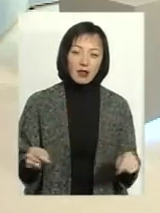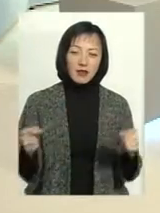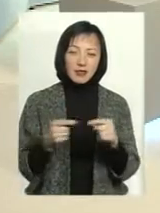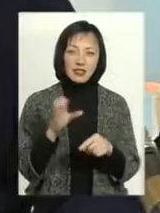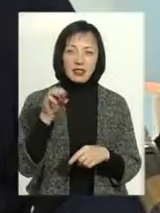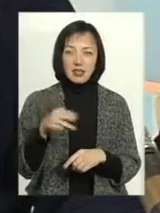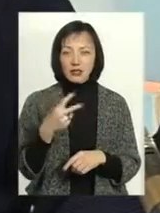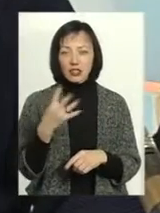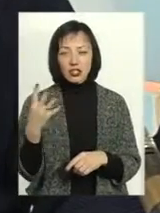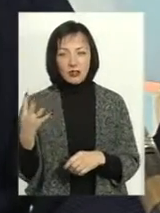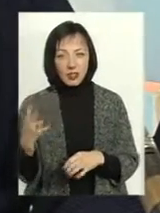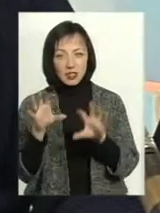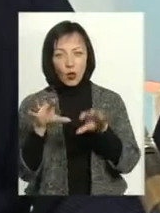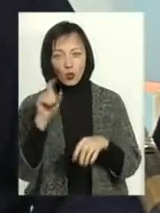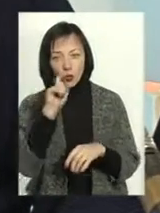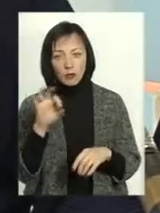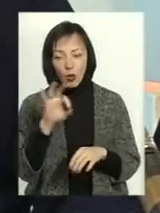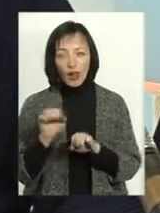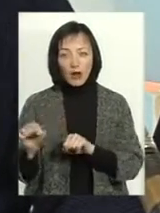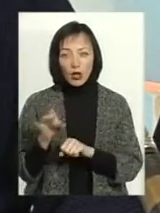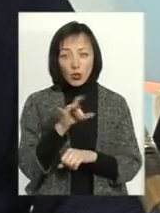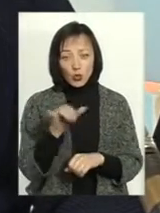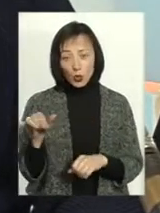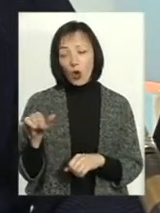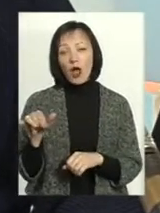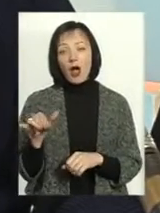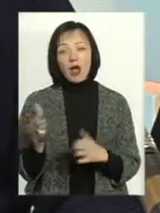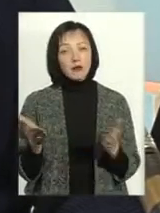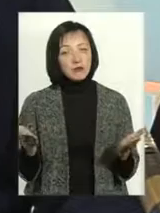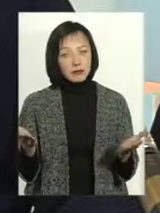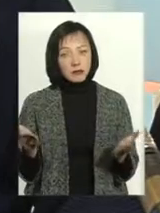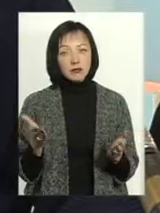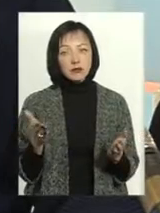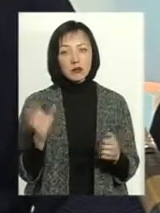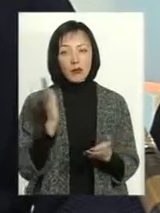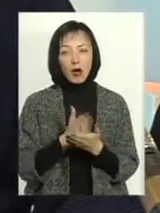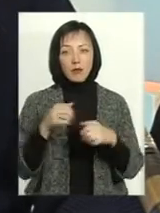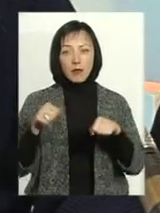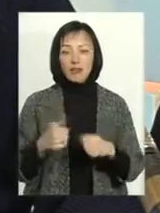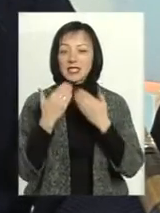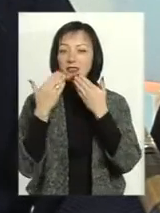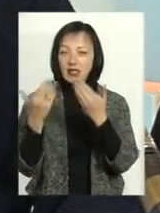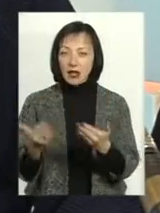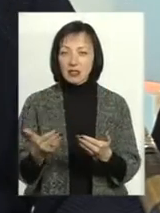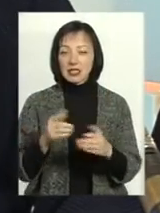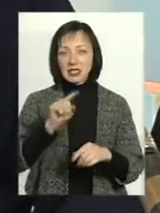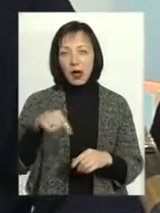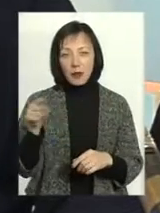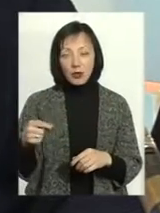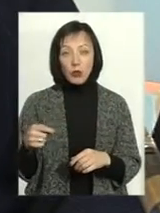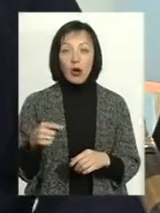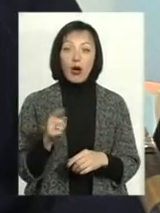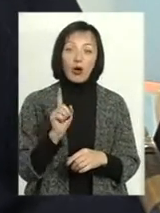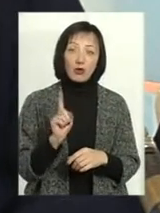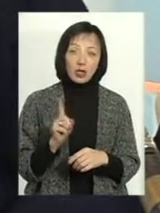статті 24 Закону України про адвокатуру та адвокатську діяльність, про те, що вони мають право звертатися з адвокатським запитом,